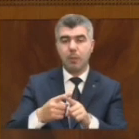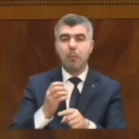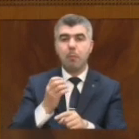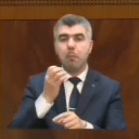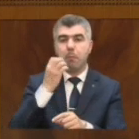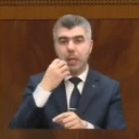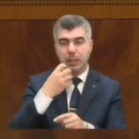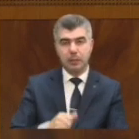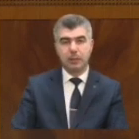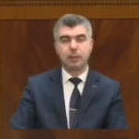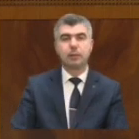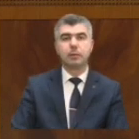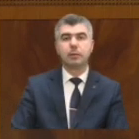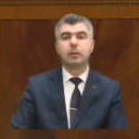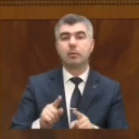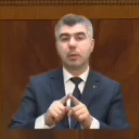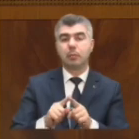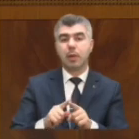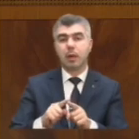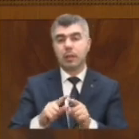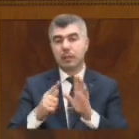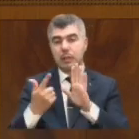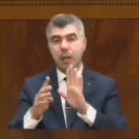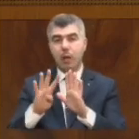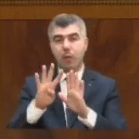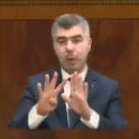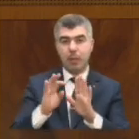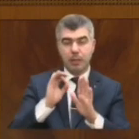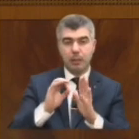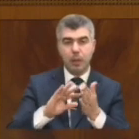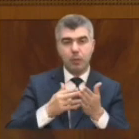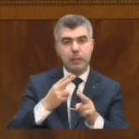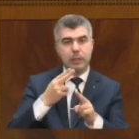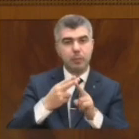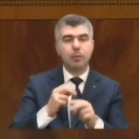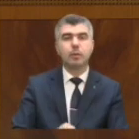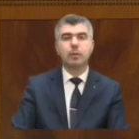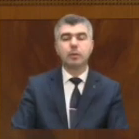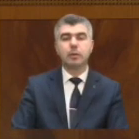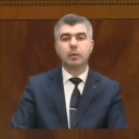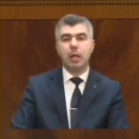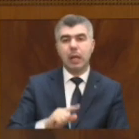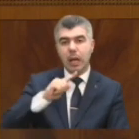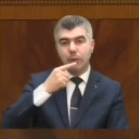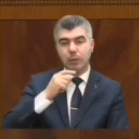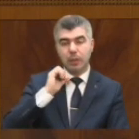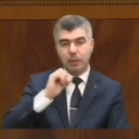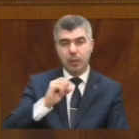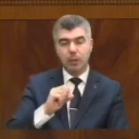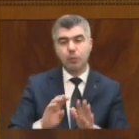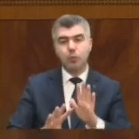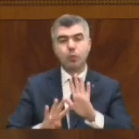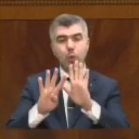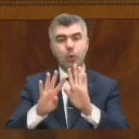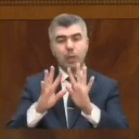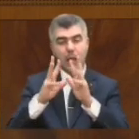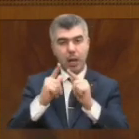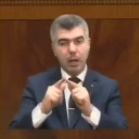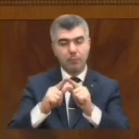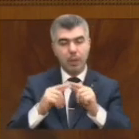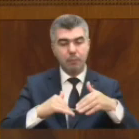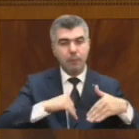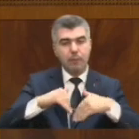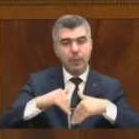رقم 704 بين الريش وإيميل شيل، إقليم زاكورة طريق الوطنية رقم 9 بين